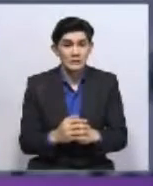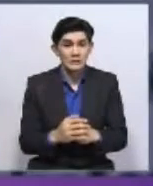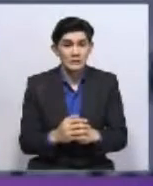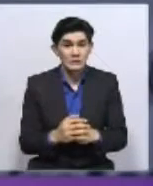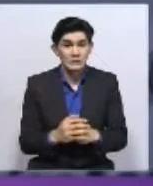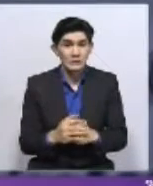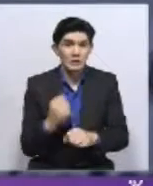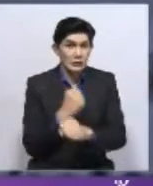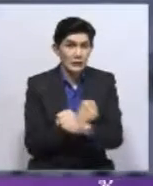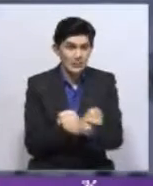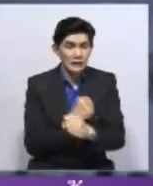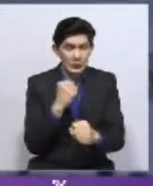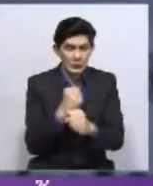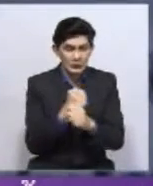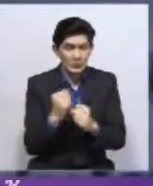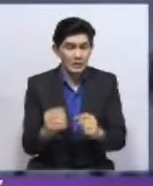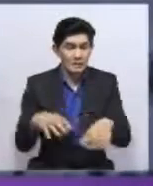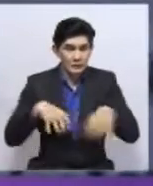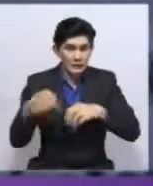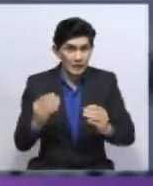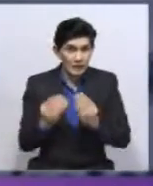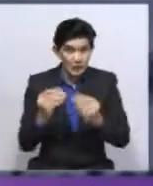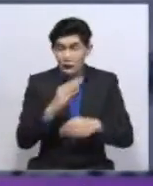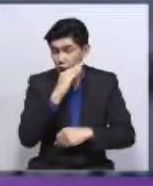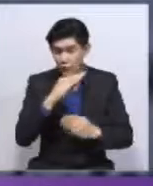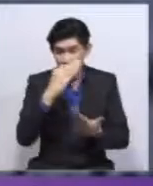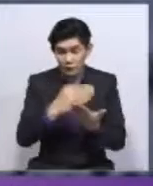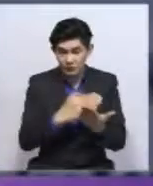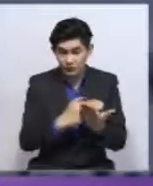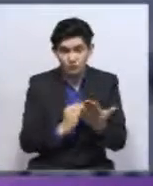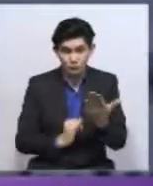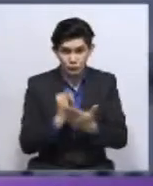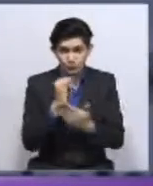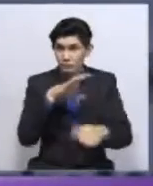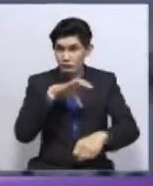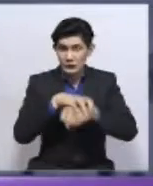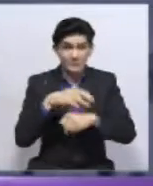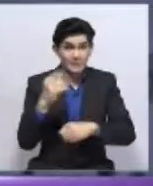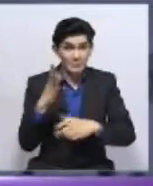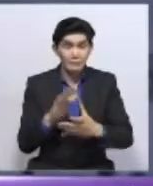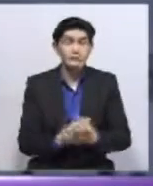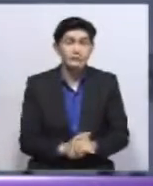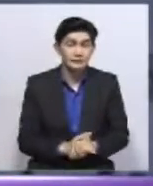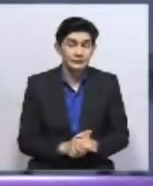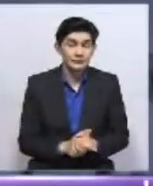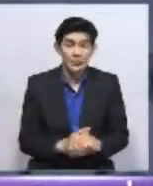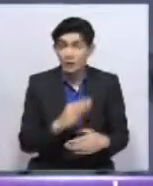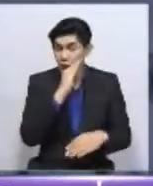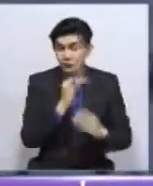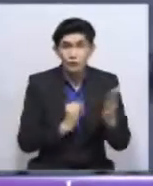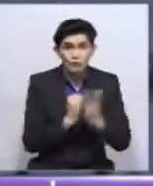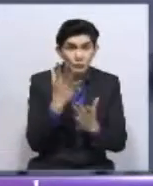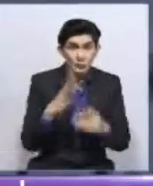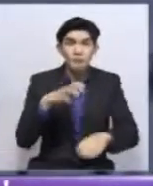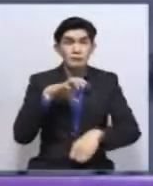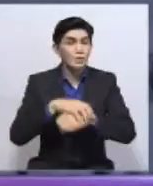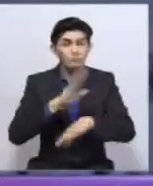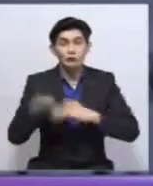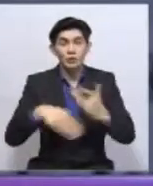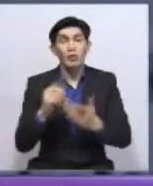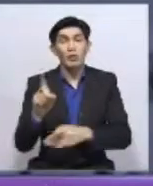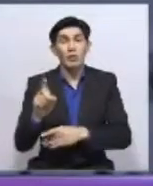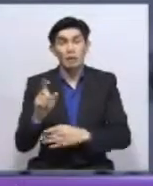ที่ทางแรงงานเขาจัดขึ้นมาเนาะถ้าทำให้มันถูกต้องมันก็ไม่โดนจับกันนะฮะถ้ามันไม่ถูกต้องก็โดนจับกันหมด